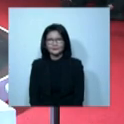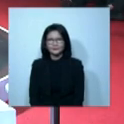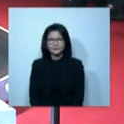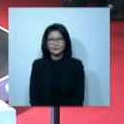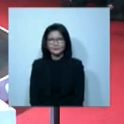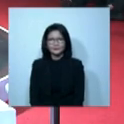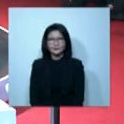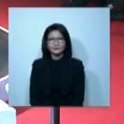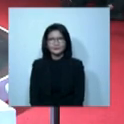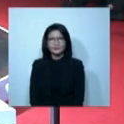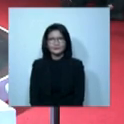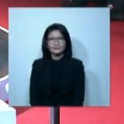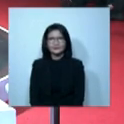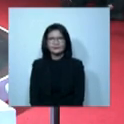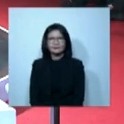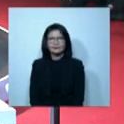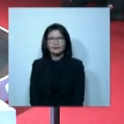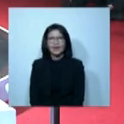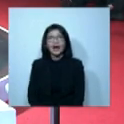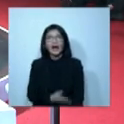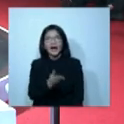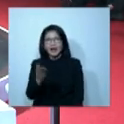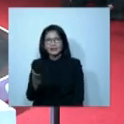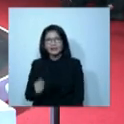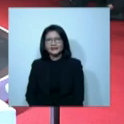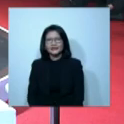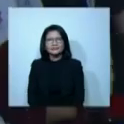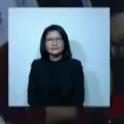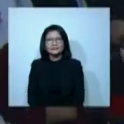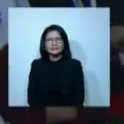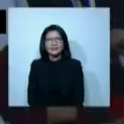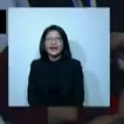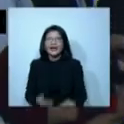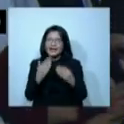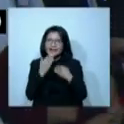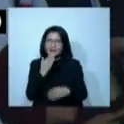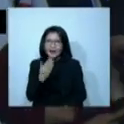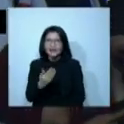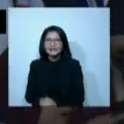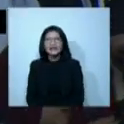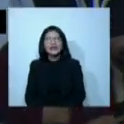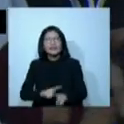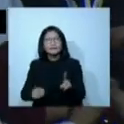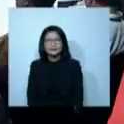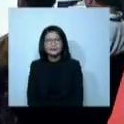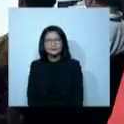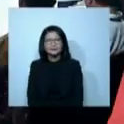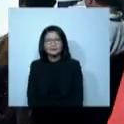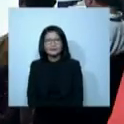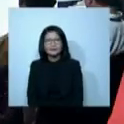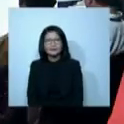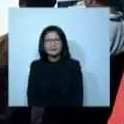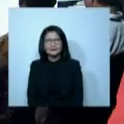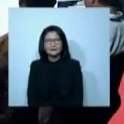detail ini saya kira akan mempertajam gagasan visi misi dan apa saja yang akan dilakukan oleh masing-masing kandidat ini untuk